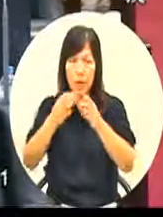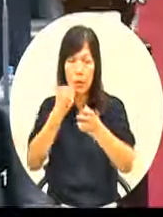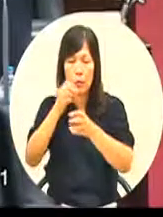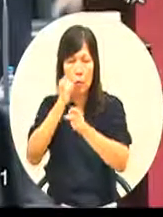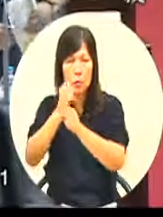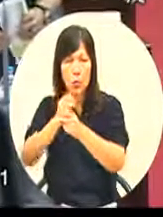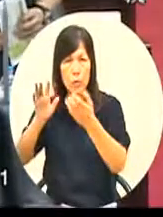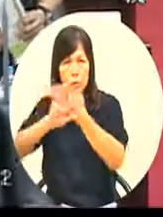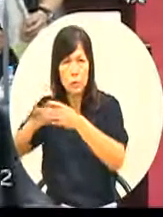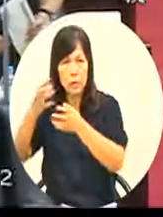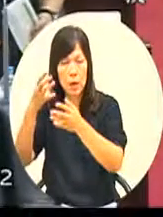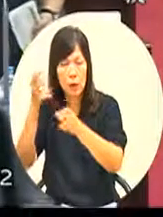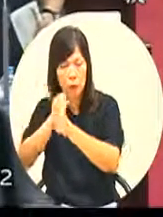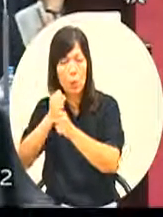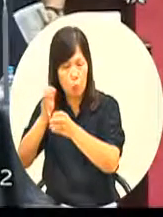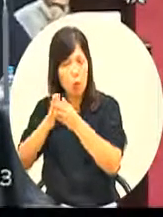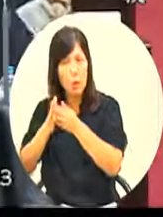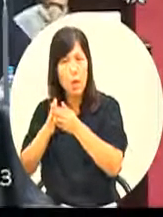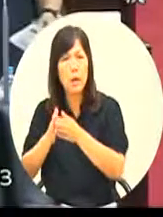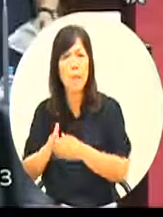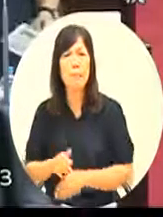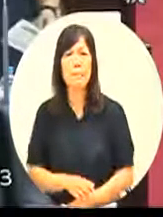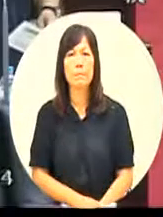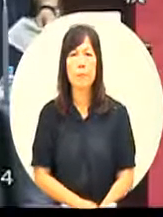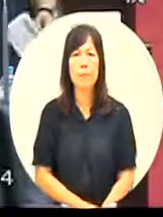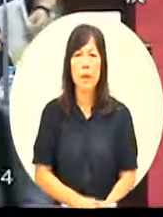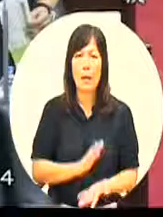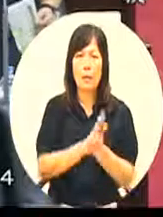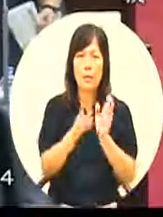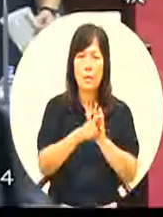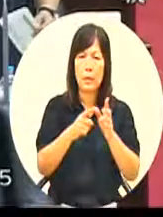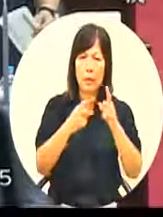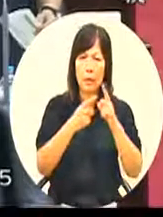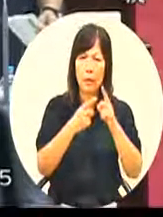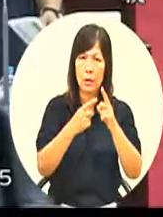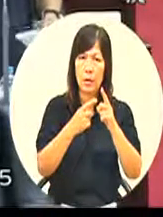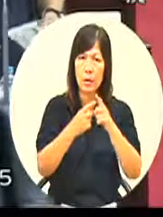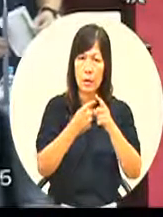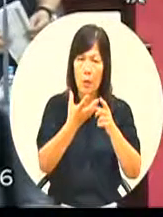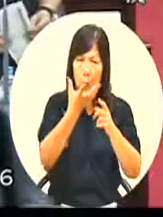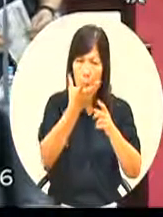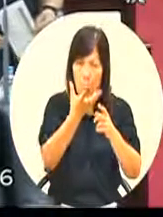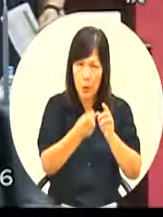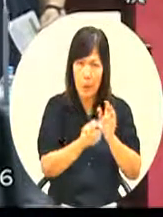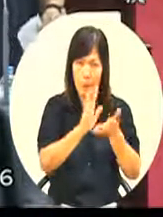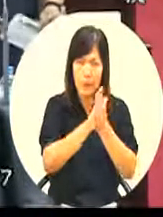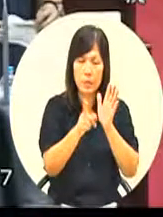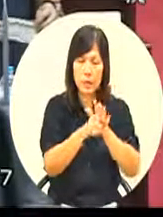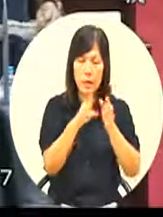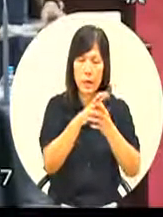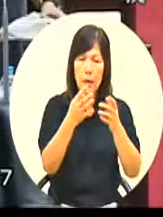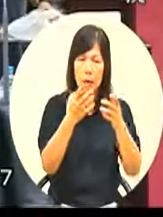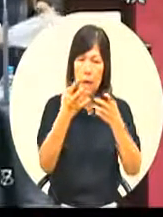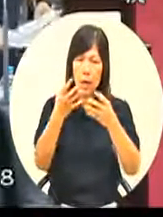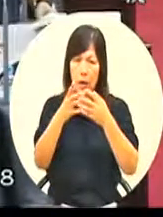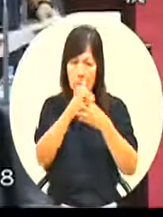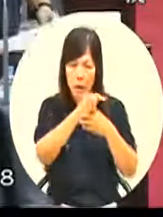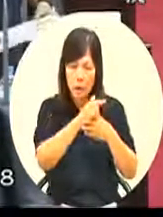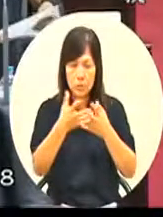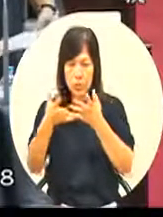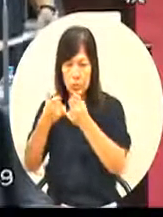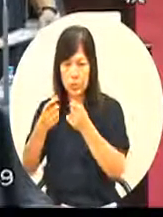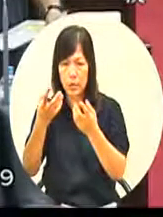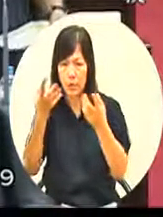的外务的工作哈，所以会相对降低，会相对提升这个师生比。那所以说其实